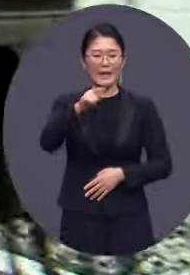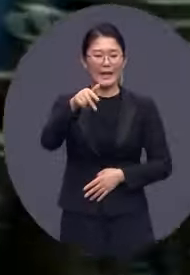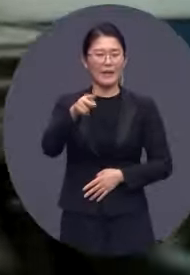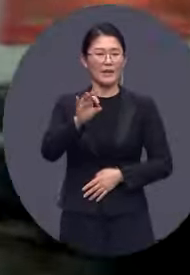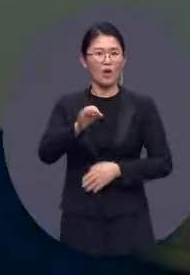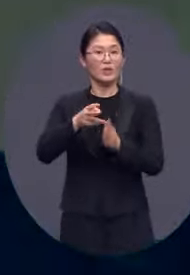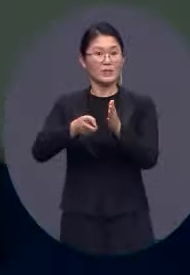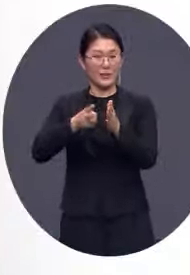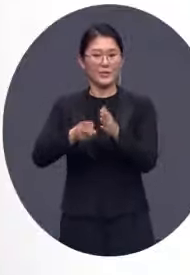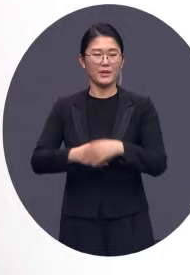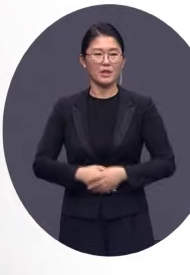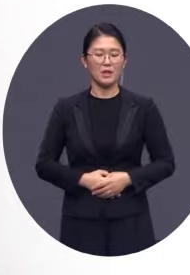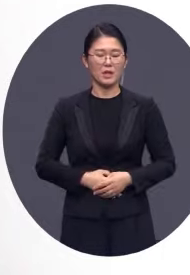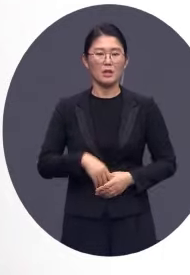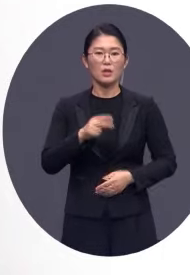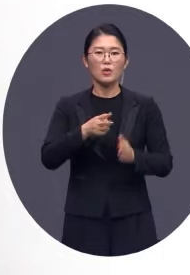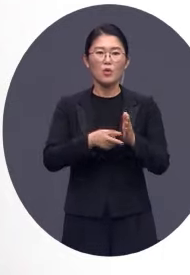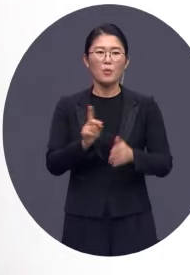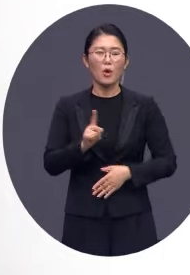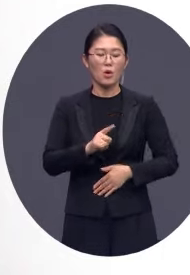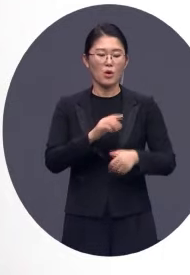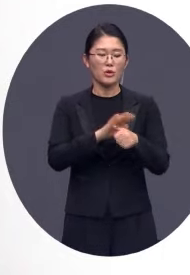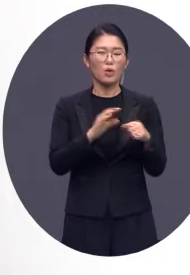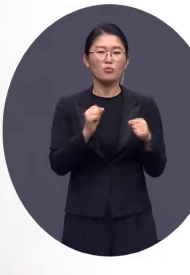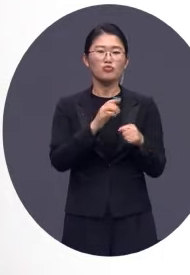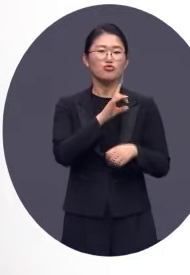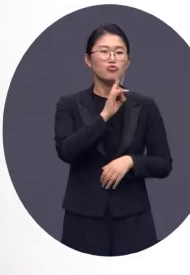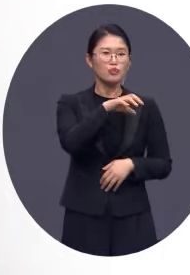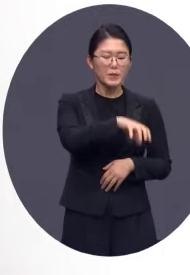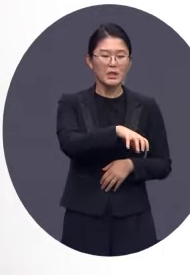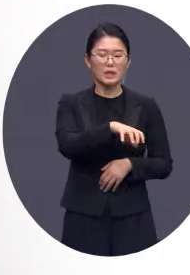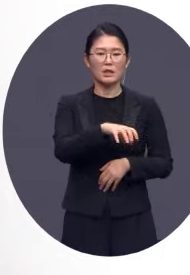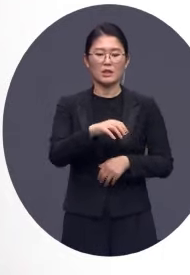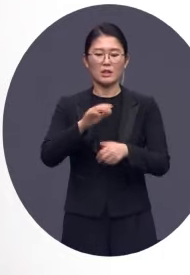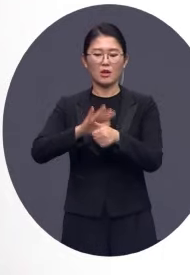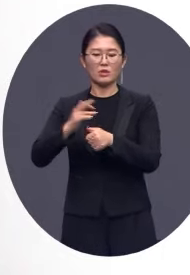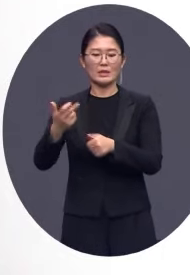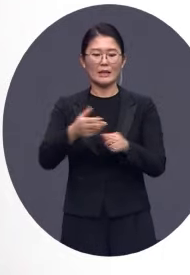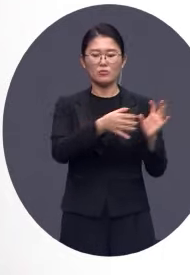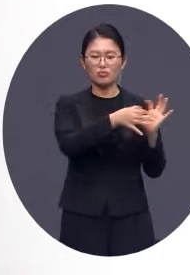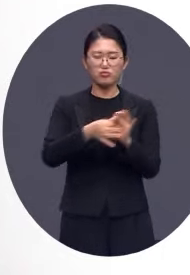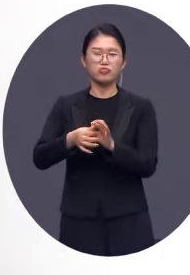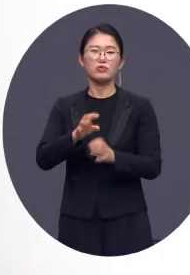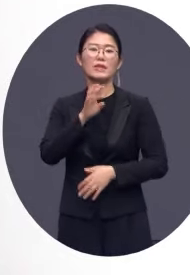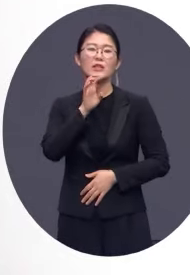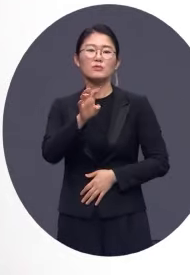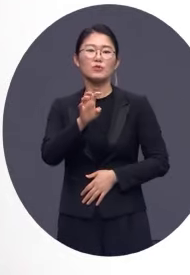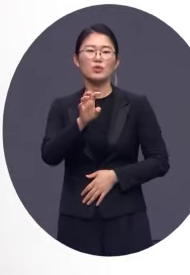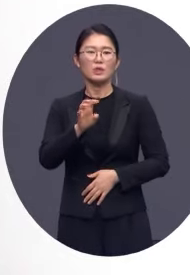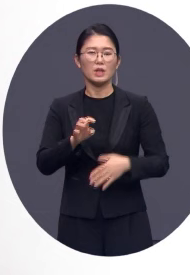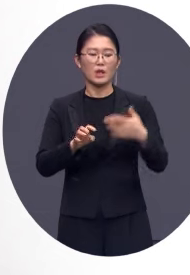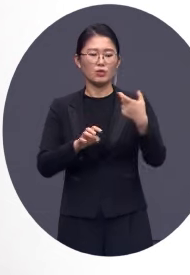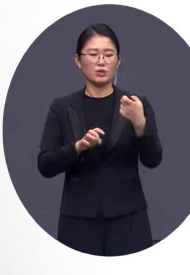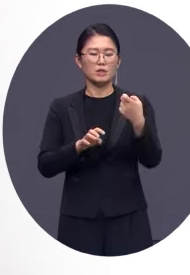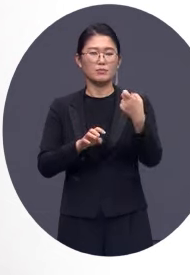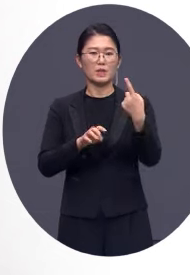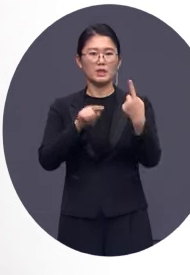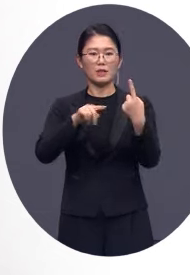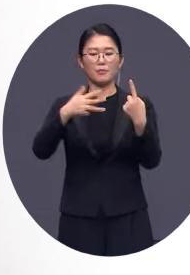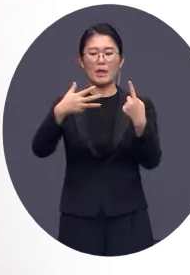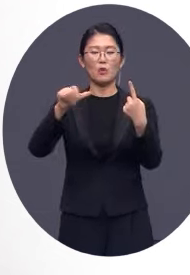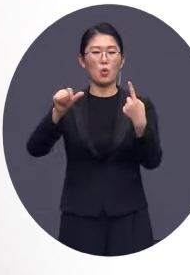결정됐습니다. 대경선은 경북 구미에서 경산을 40여 분 만에 잇는 총 61.85km